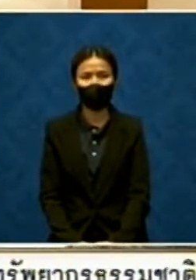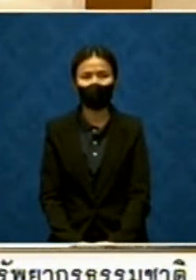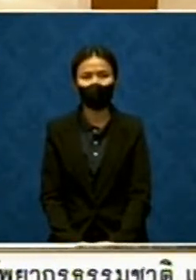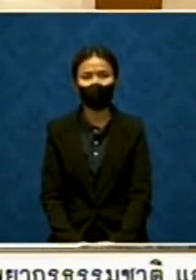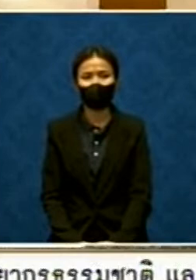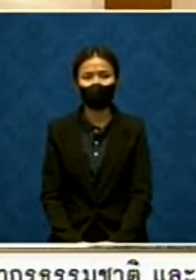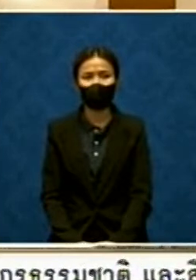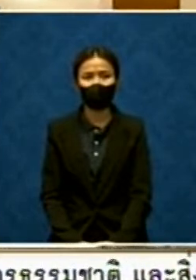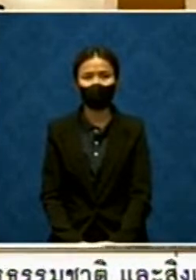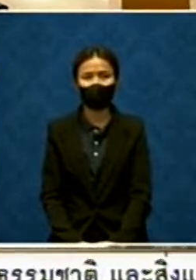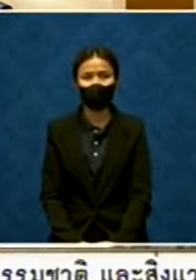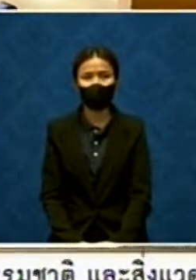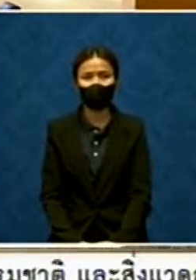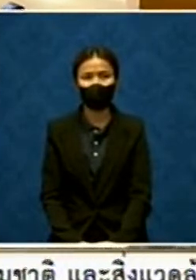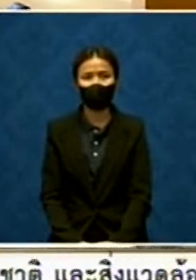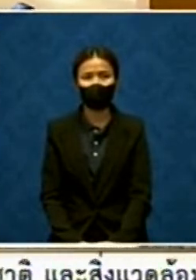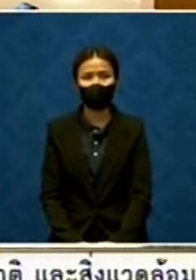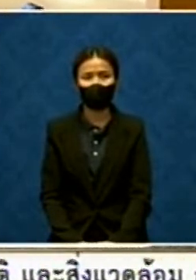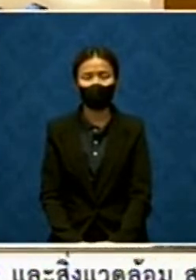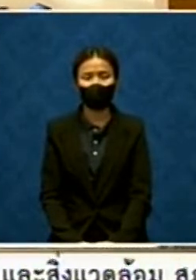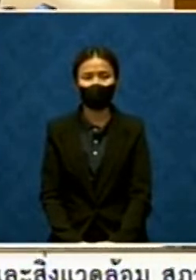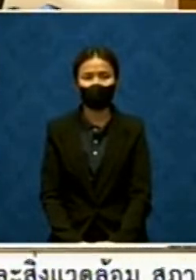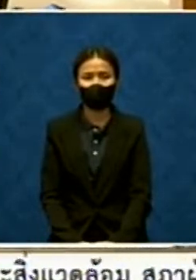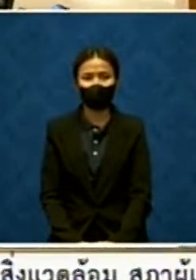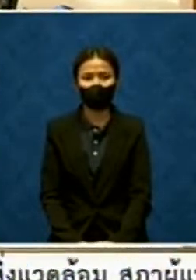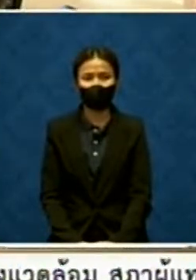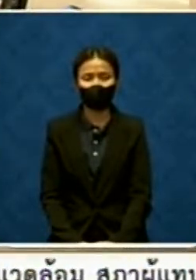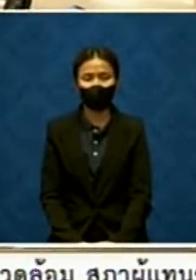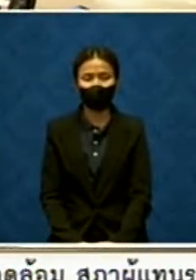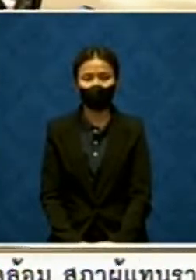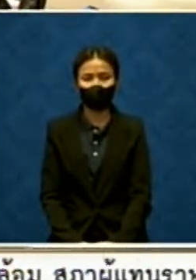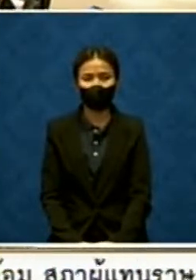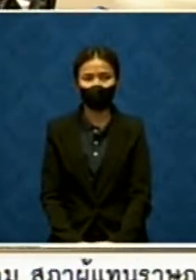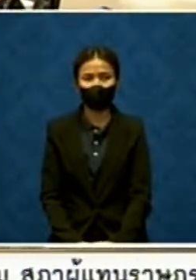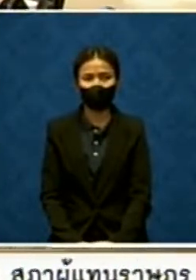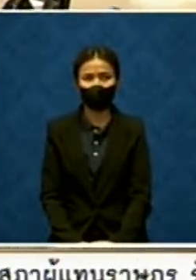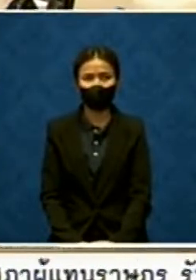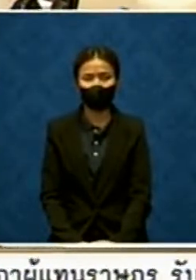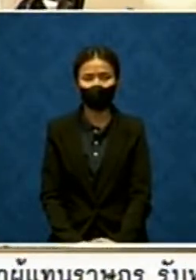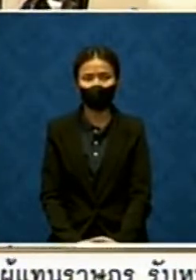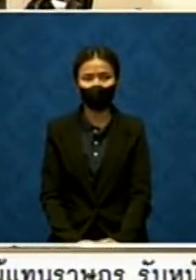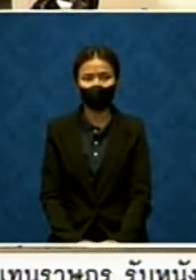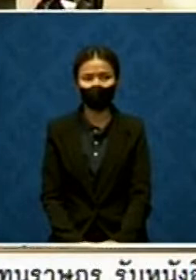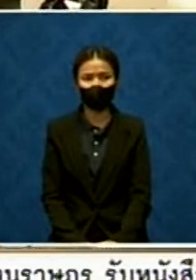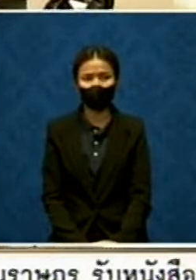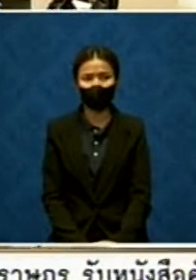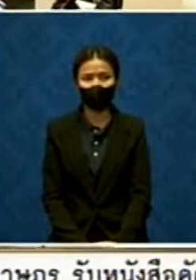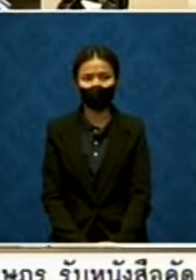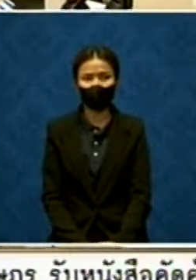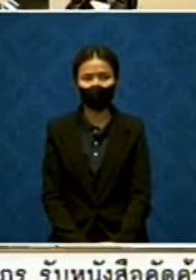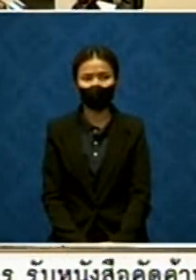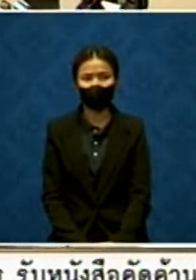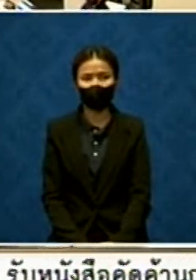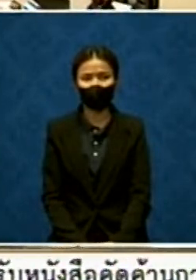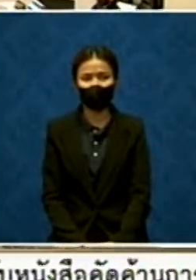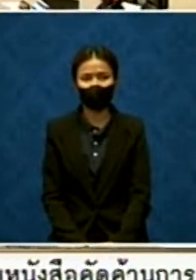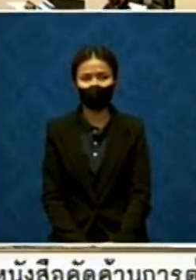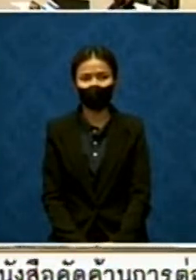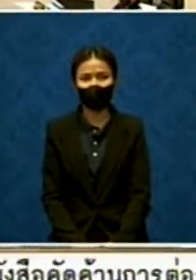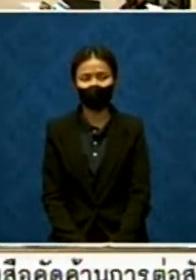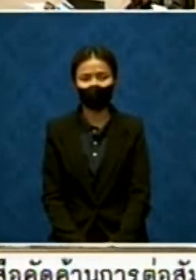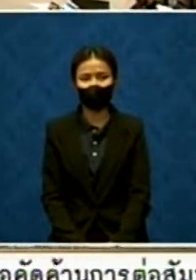เป็นคนหน้าใหม่ๆ เป็นคนหน้าใหม่ๆทั้งนั้น หน้ายังละอ่อนกันอยู่เลยเปรียบกับคนอภิปรายก็น่ารักไม่มีอะไรน่าเป็นห่วง